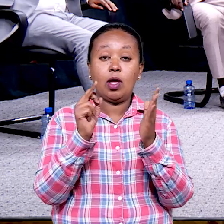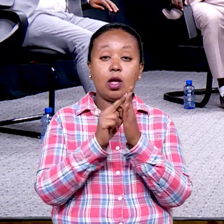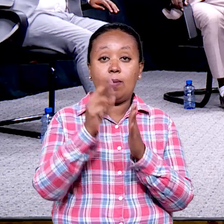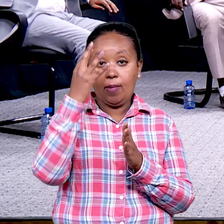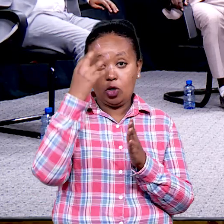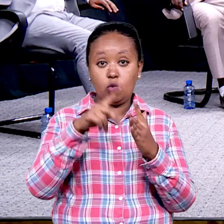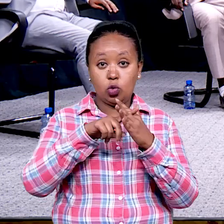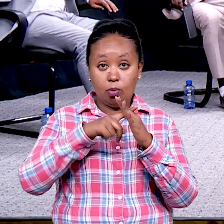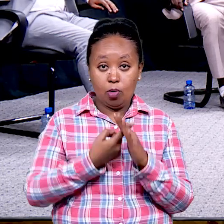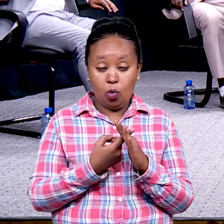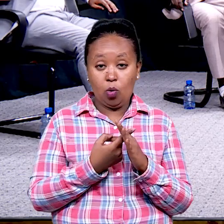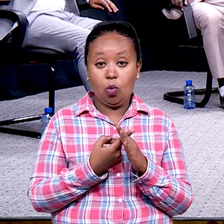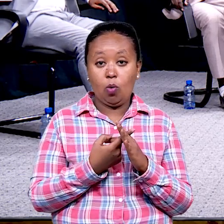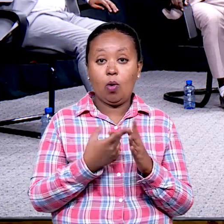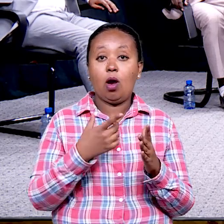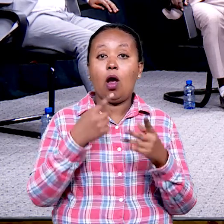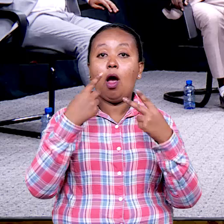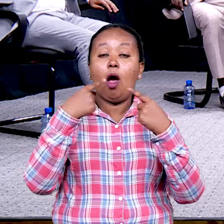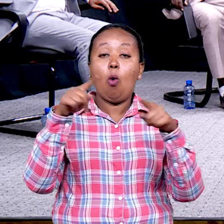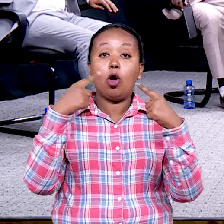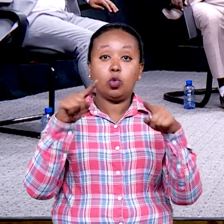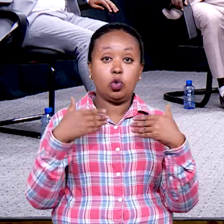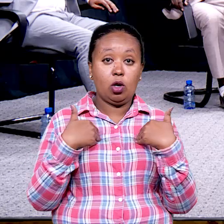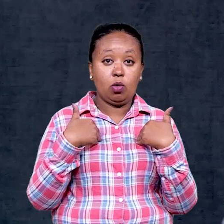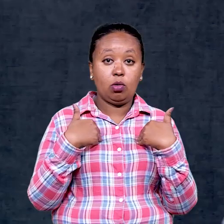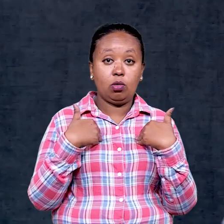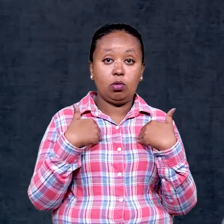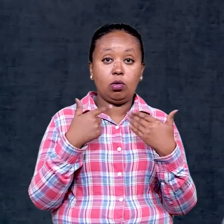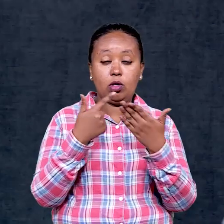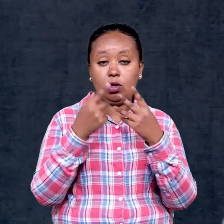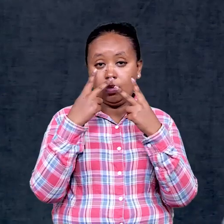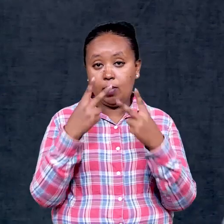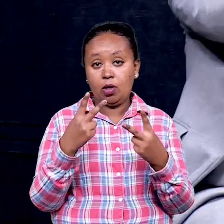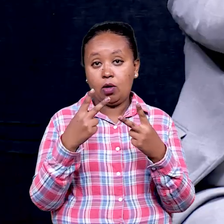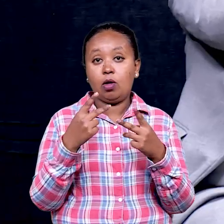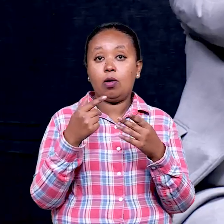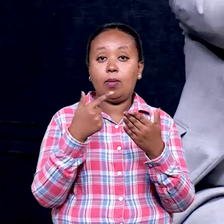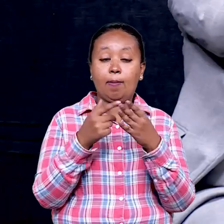ከህገ መንግስቱ ጀምሮ አዋጆች አሉ። ሲቪክ ማህበራትን